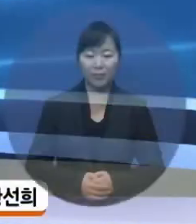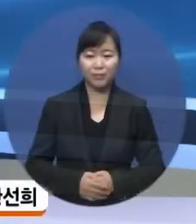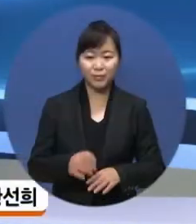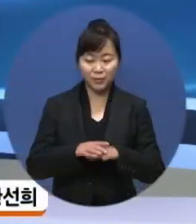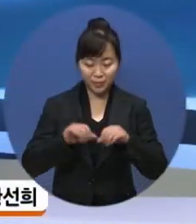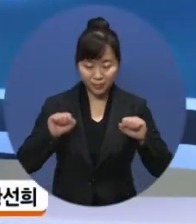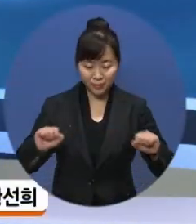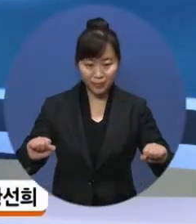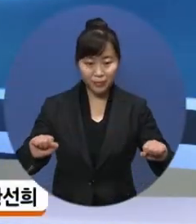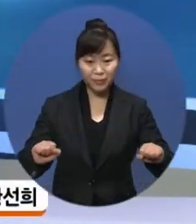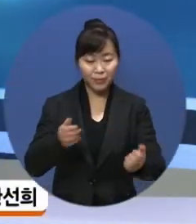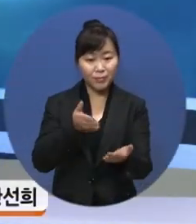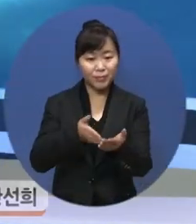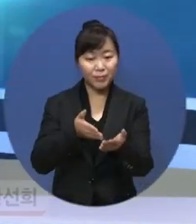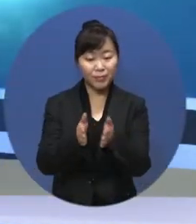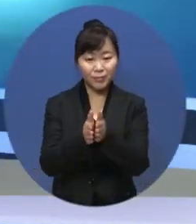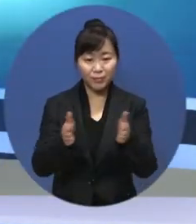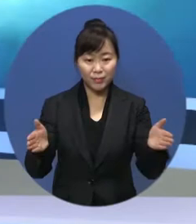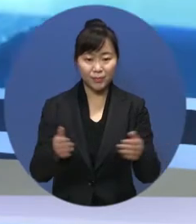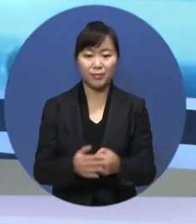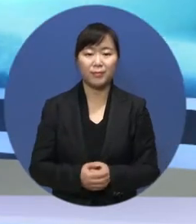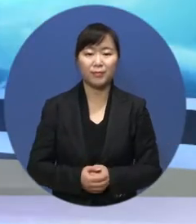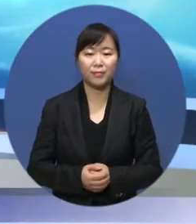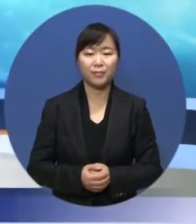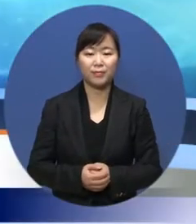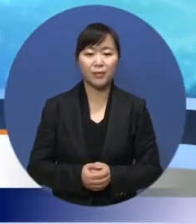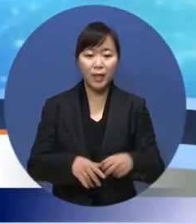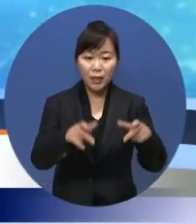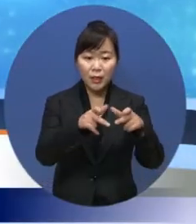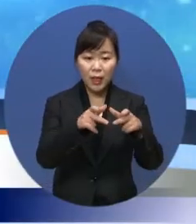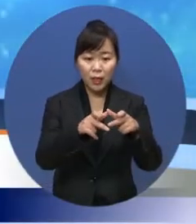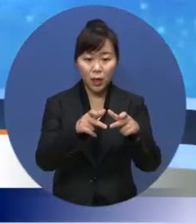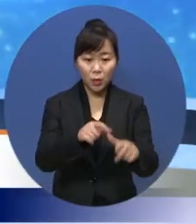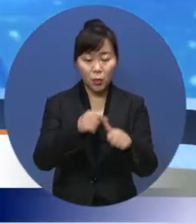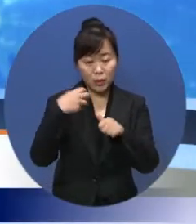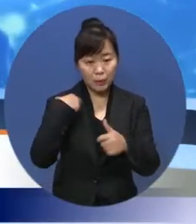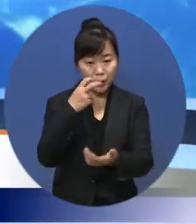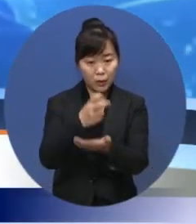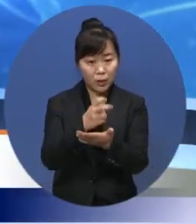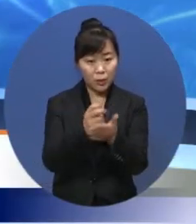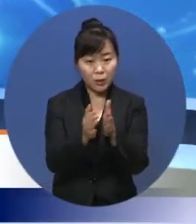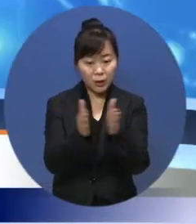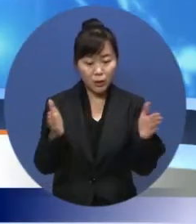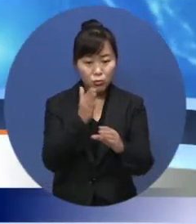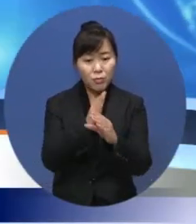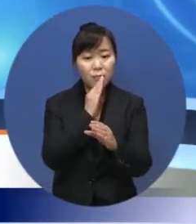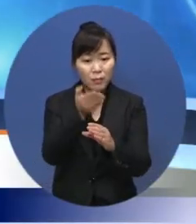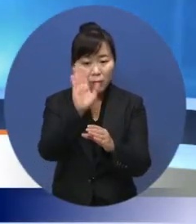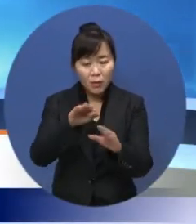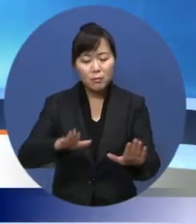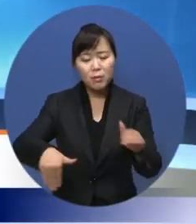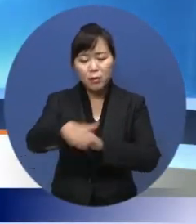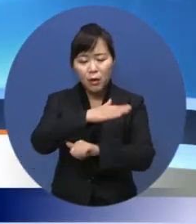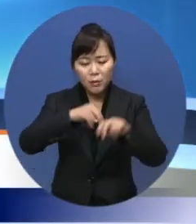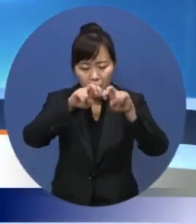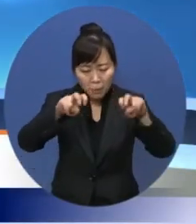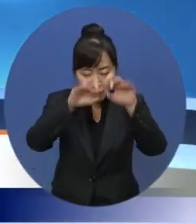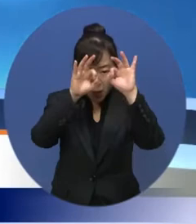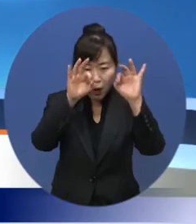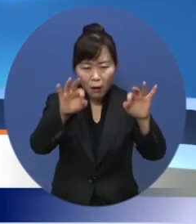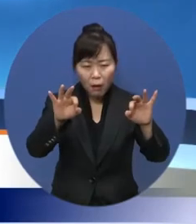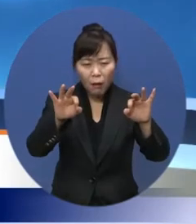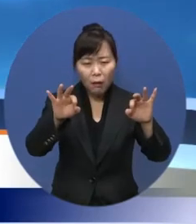시청자 여러분, 안녕하십니까? 복지TV 뉴스입니다. 장애인 의무 고용 제도가 시행되고 있지만 현실을